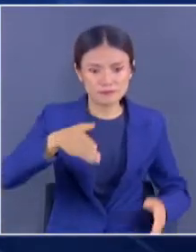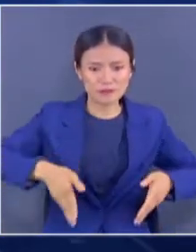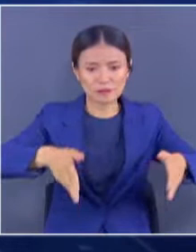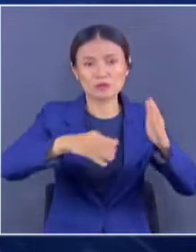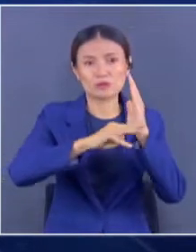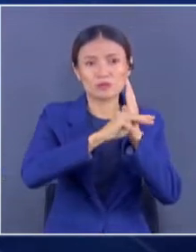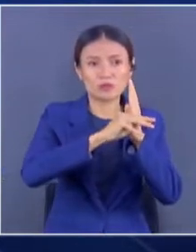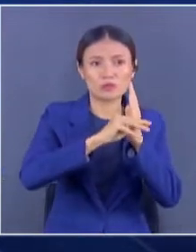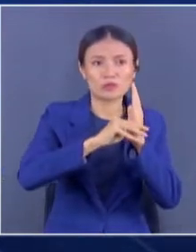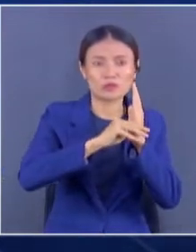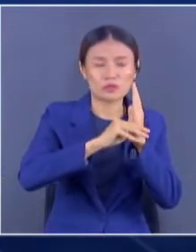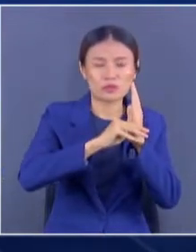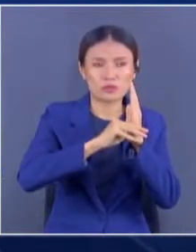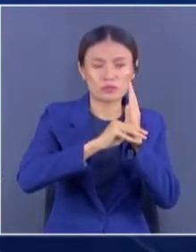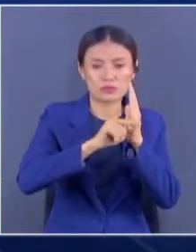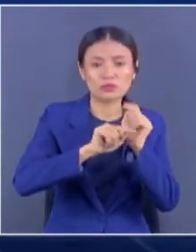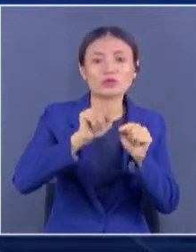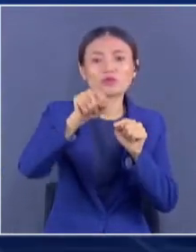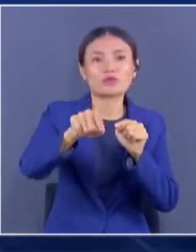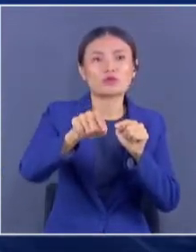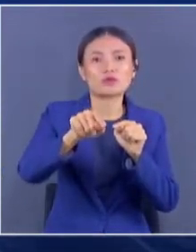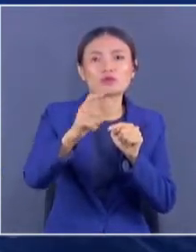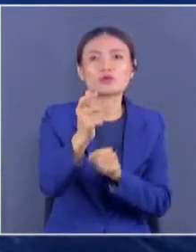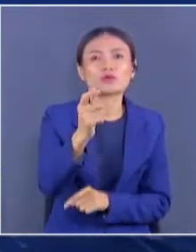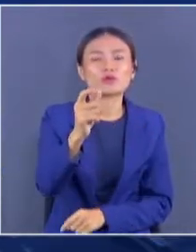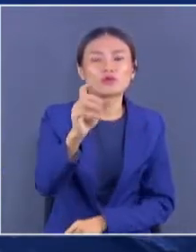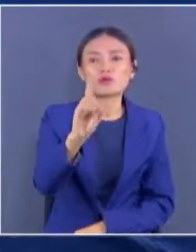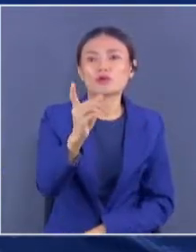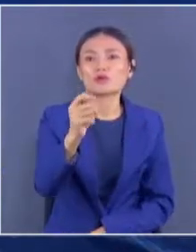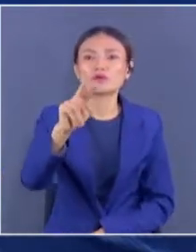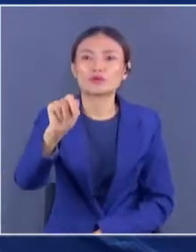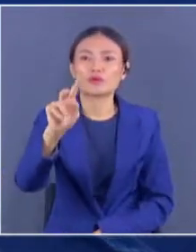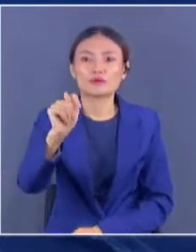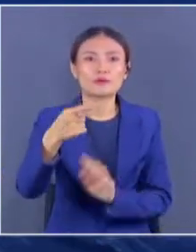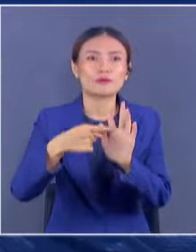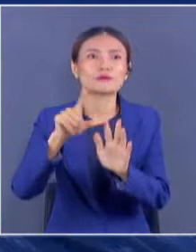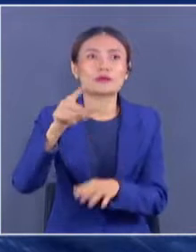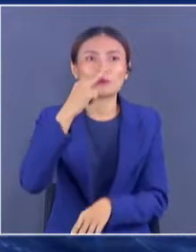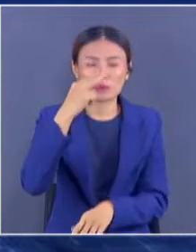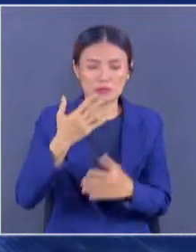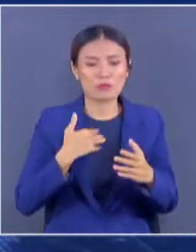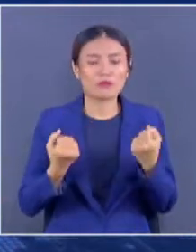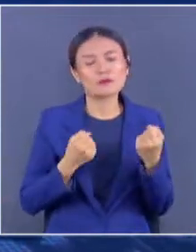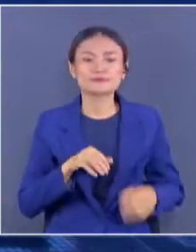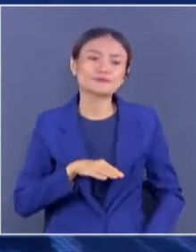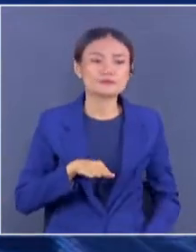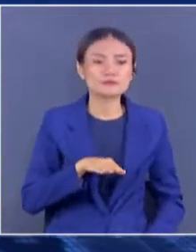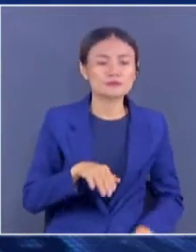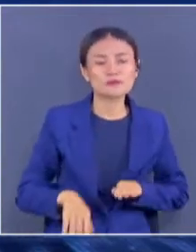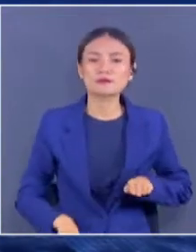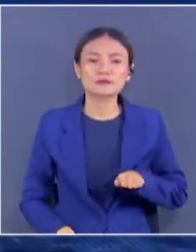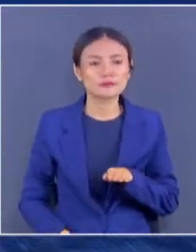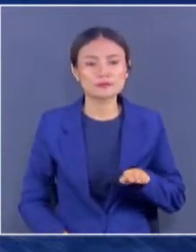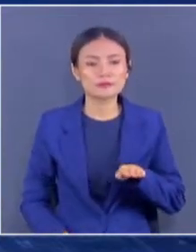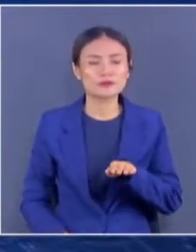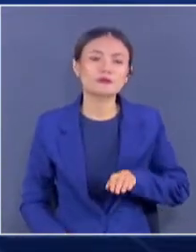ดอนตาลพอมาถึงบริเวณบ้านนาคำน้อยปรากฏว่ารถคันที่อยู่ข้างหน้าเนี่ยคุณผู้ชมครับสายไปสายมาแล้วก็จอดขว